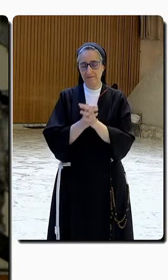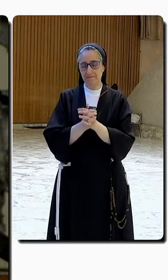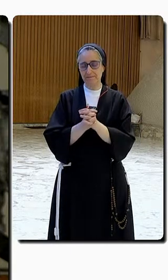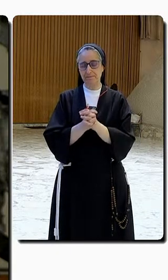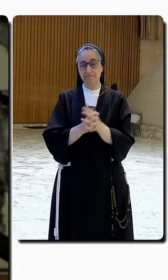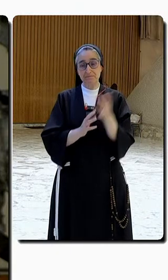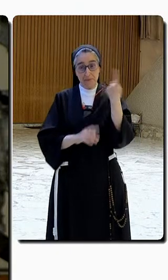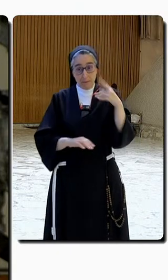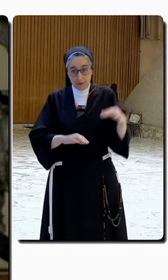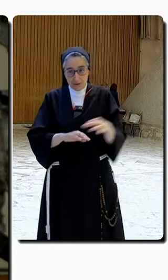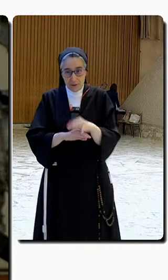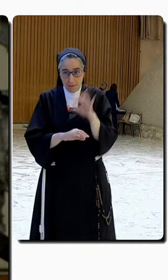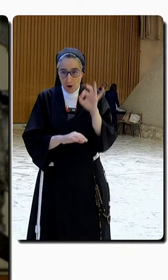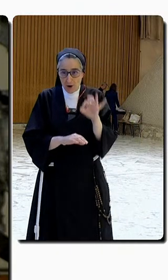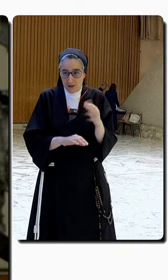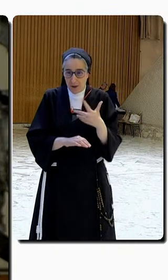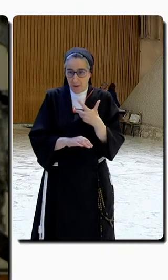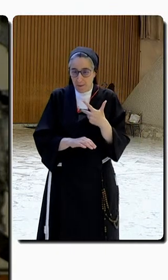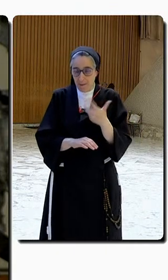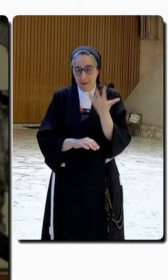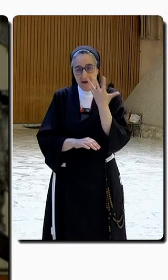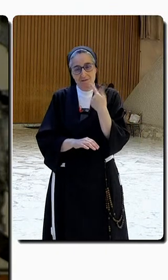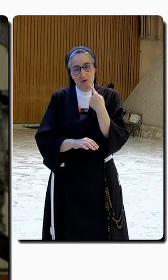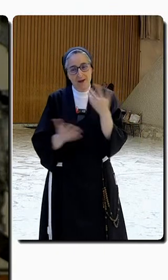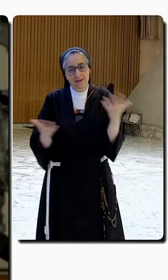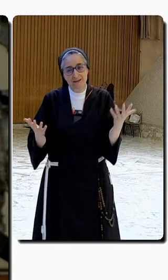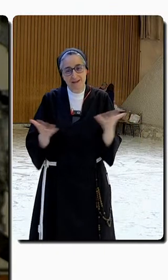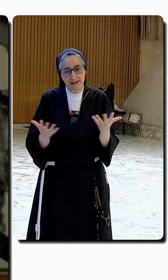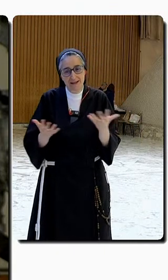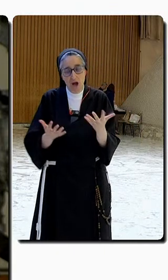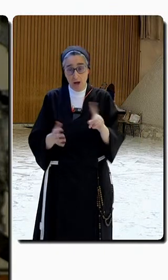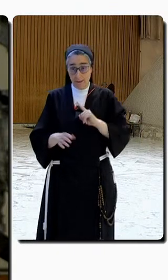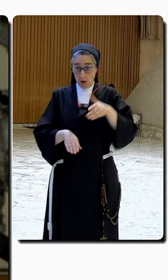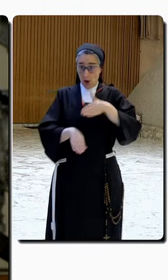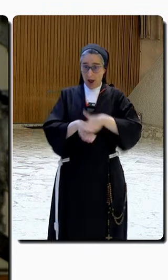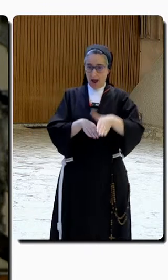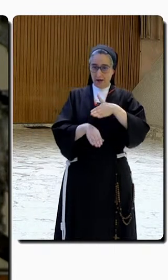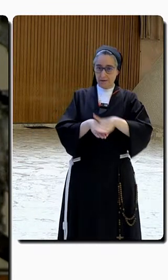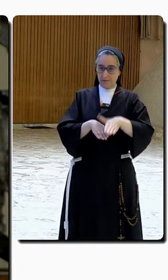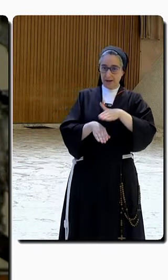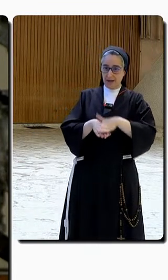Quanto agli sposi, vorrei dire anche dalla mia esperienza,